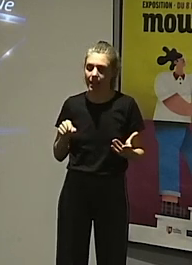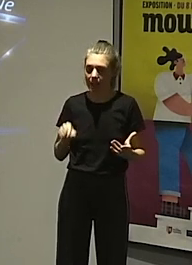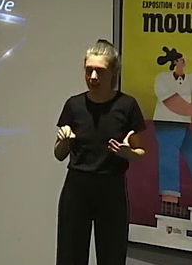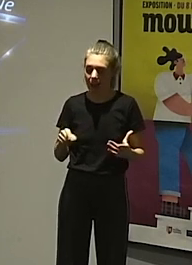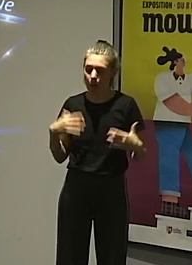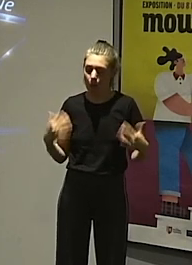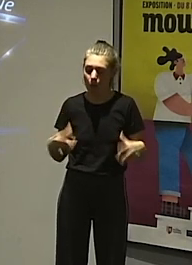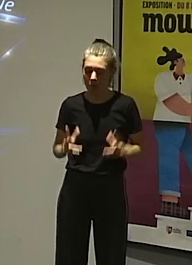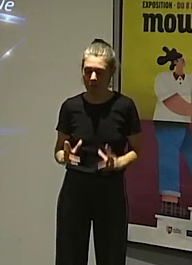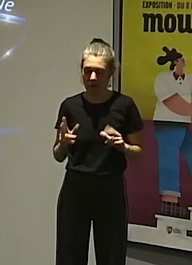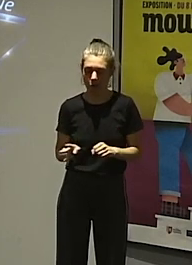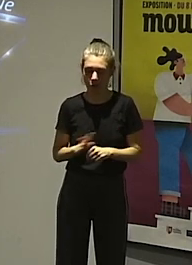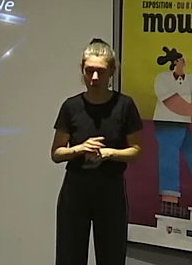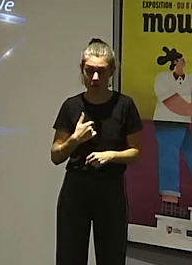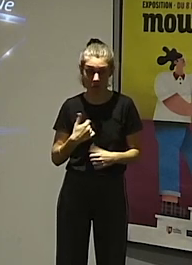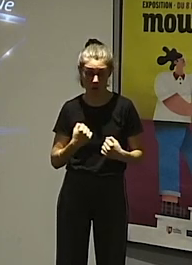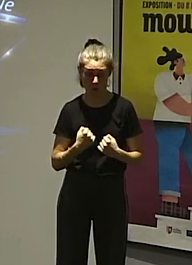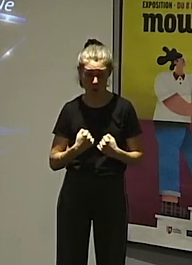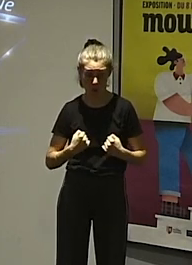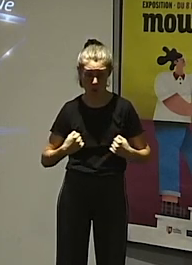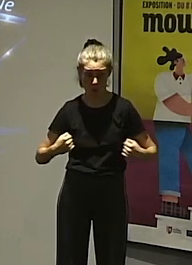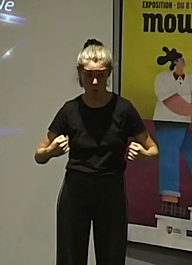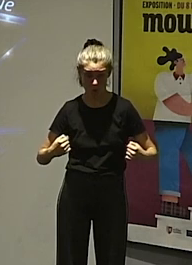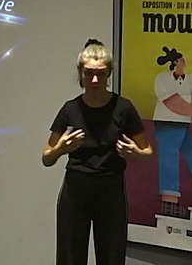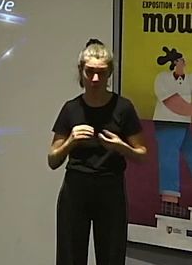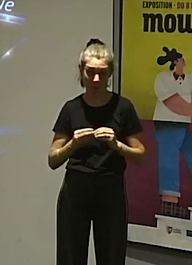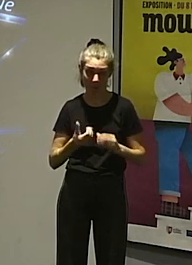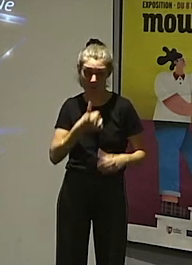énormément de poids. Du coup, j'avais beaucoup de douleurs au dos, aux genoux.